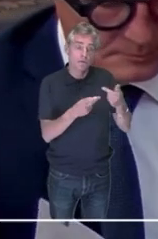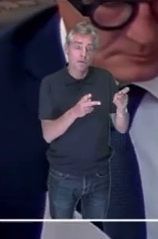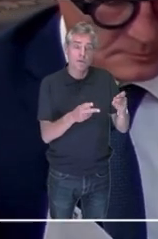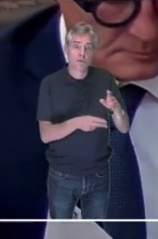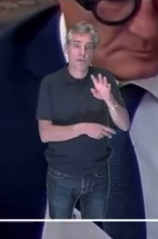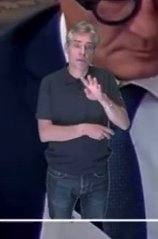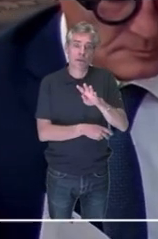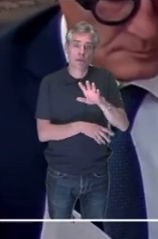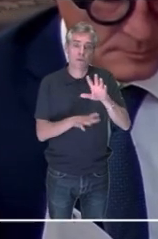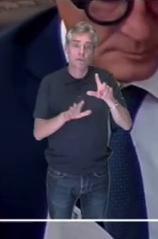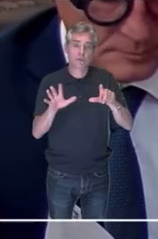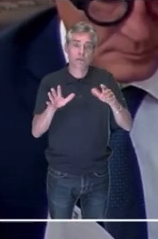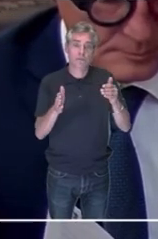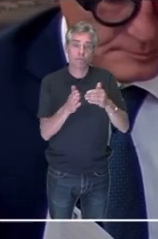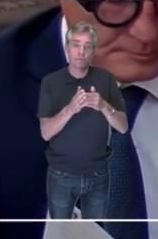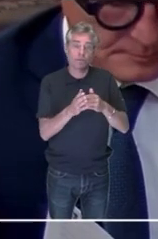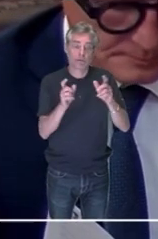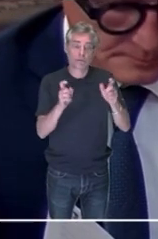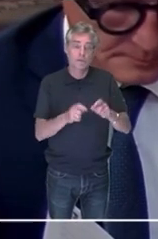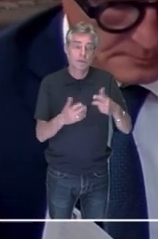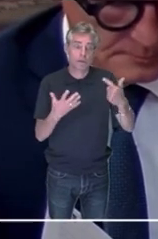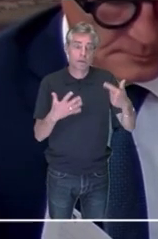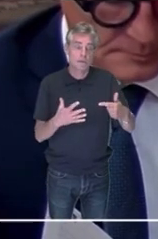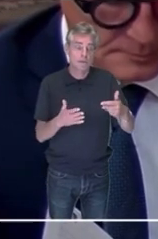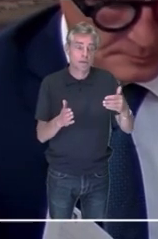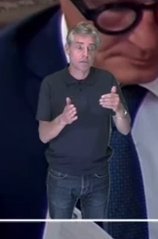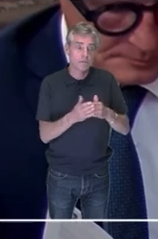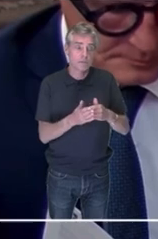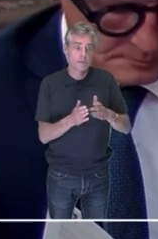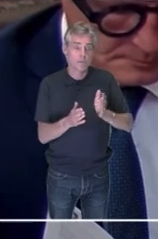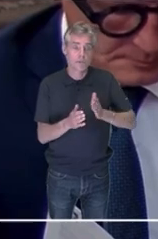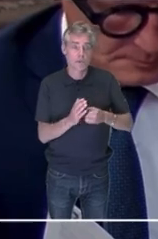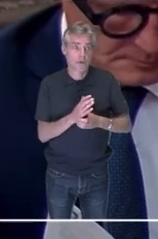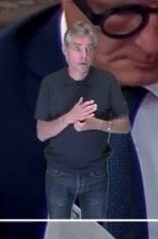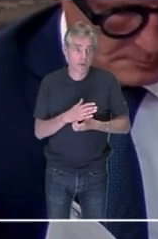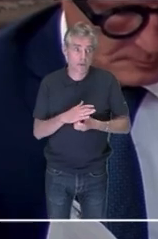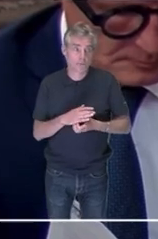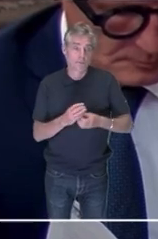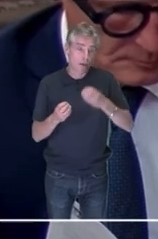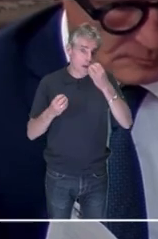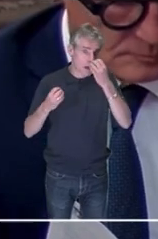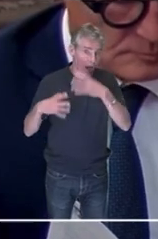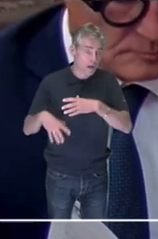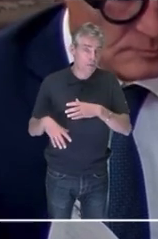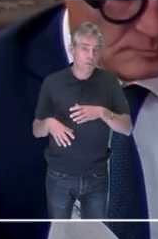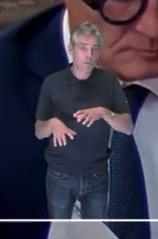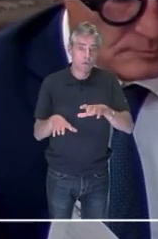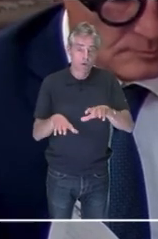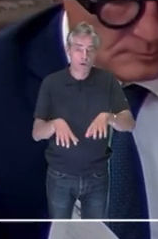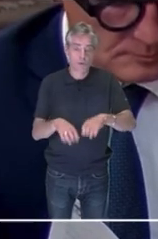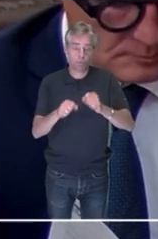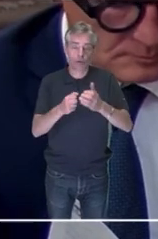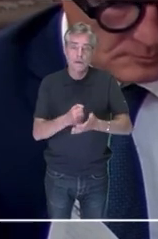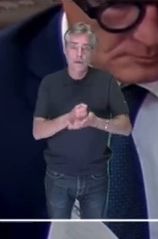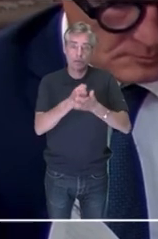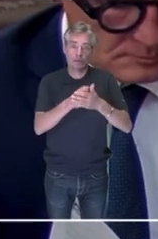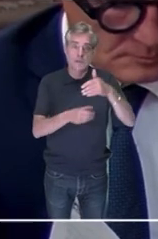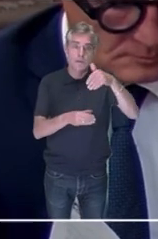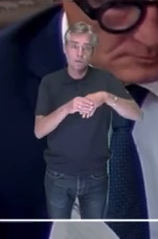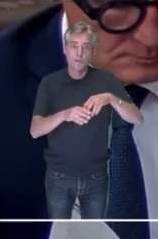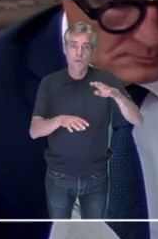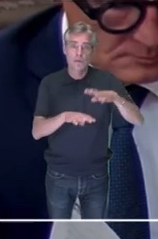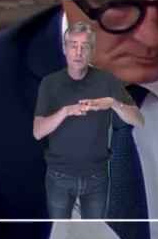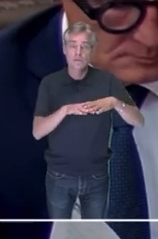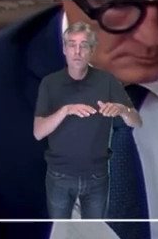47 000 Bordelais à 17 000 Bordelais, l'abandon des emplois aidés dans les quartiers politiques de la